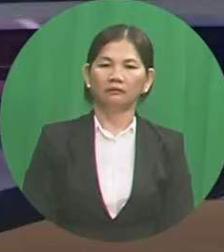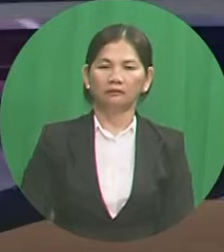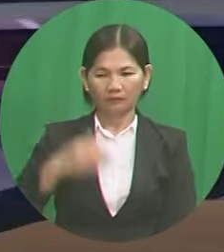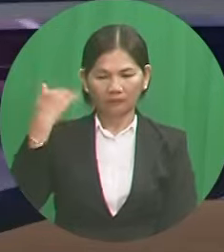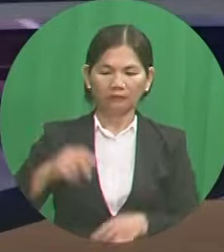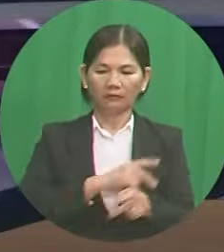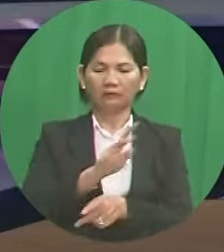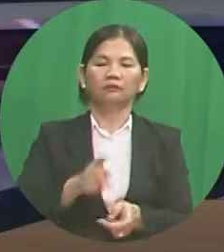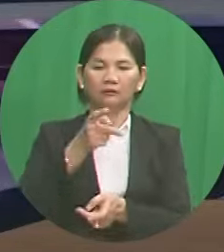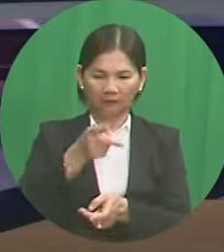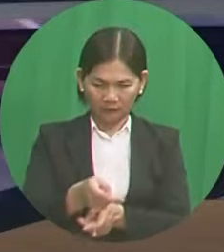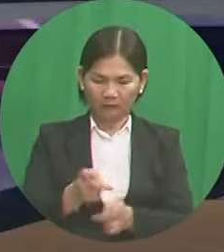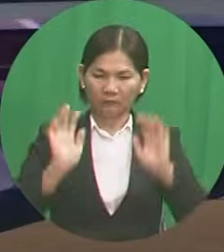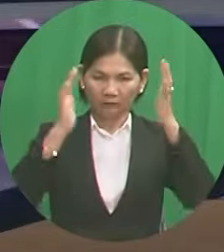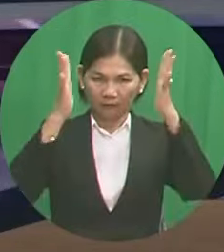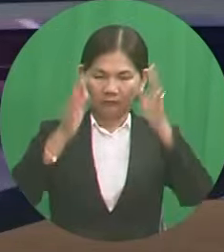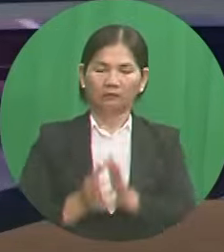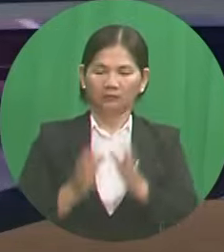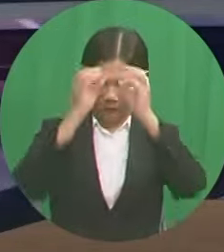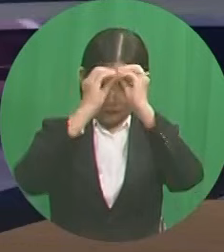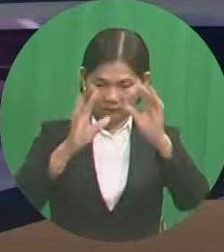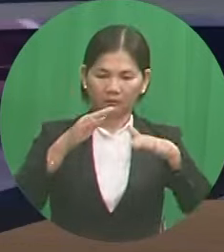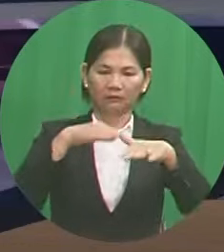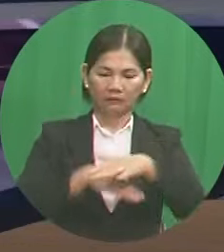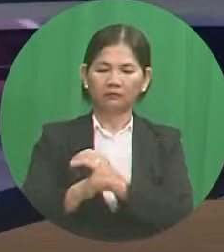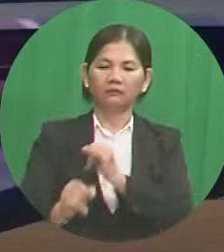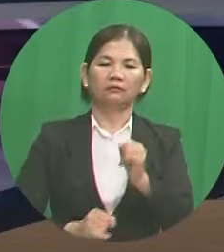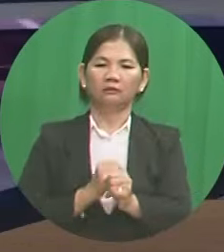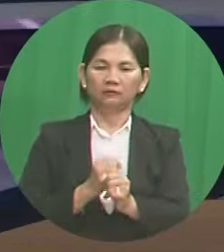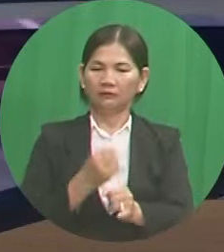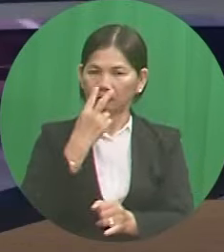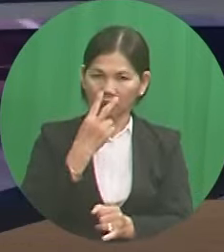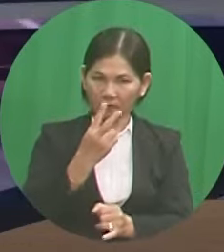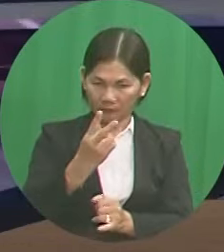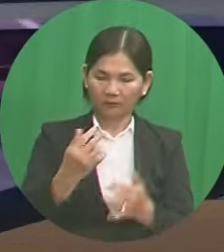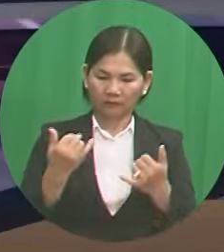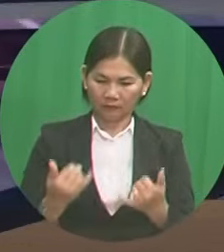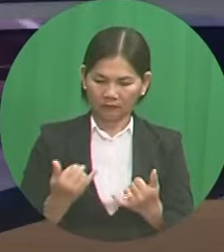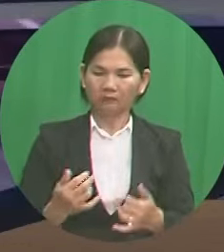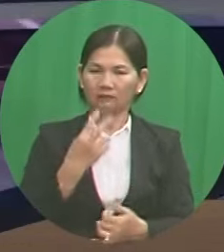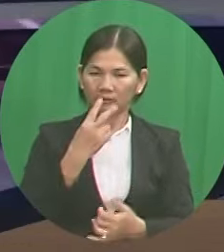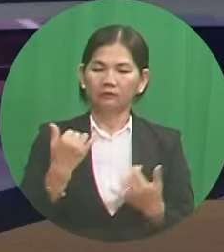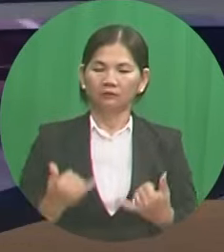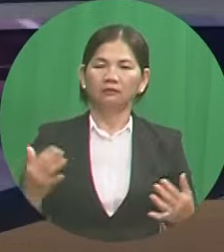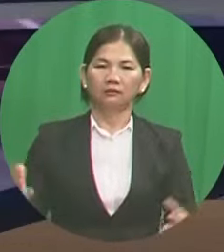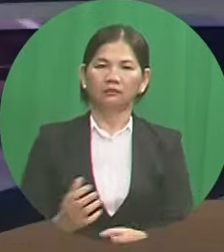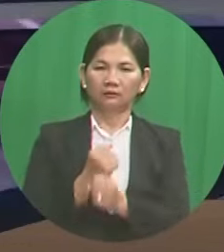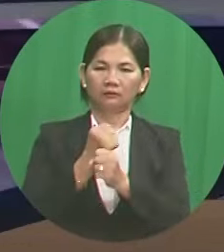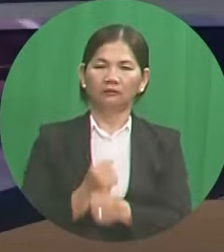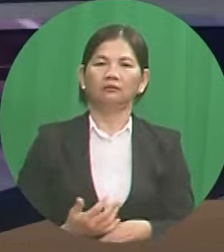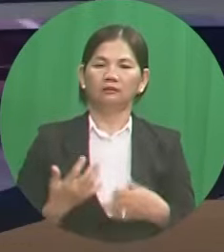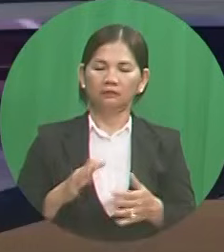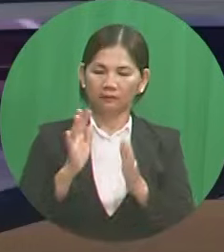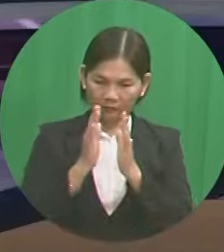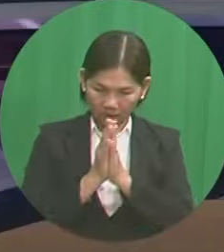លោកស្រីអ្នកនាងកញ្ញាប្រិមិត្តទូរទស្សនិកជនជាទីគោរពព័ត៌មានក្នុងប្រទេសនិងអន្តរជាតិដែលលោកស្រីអ្នកនាងកញ្ញាទើបបានទស្សនានាពេលនេះចប់តែប៉ុណ្ណេះ